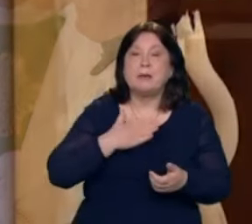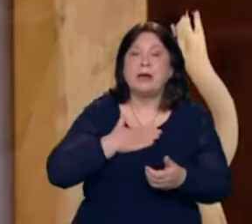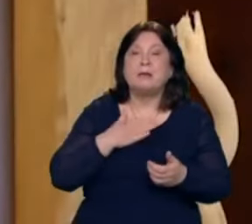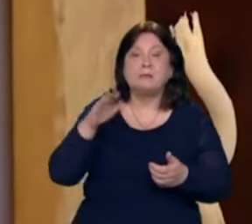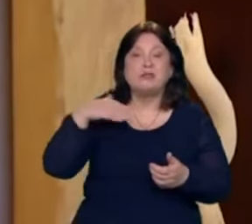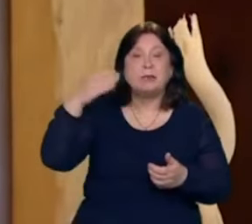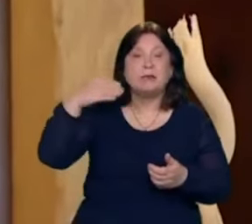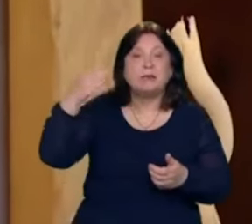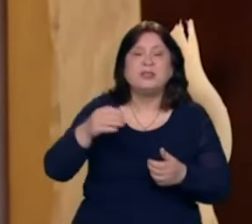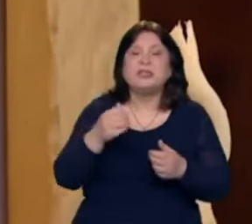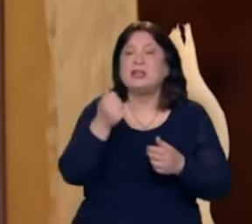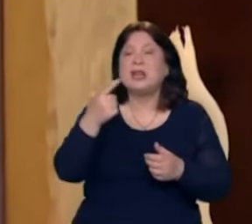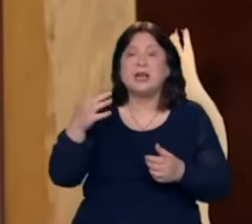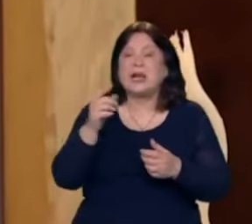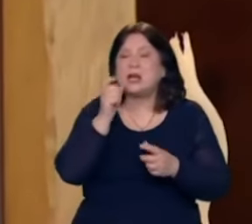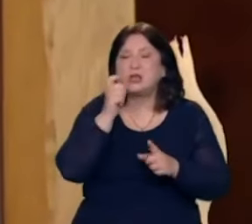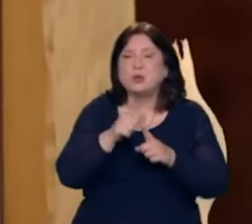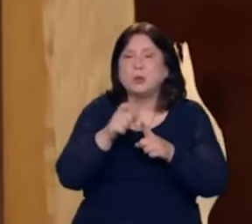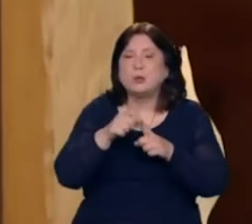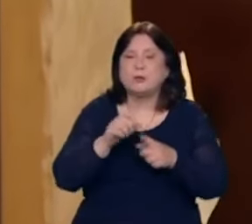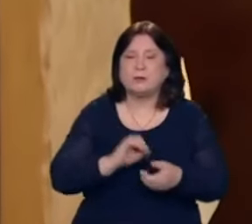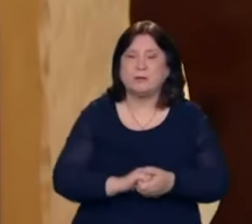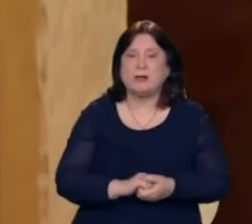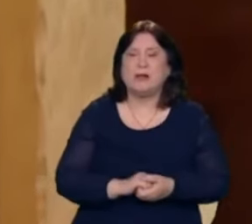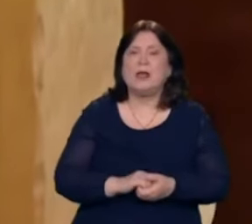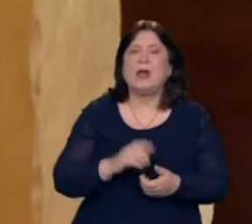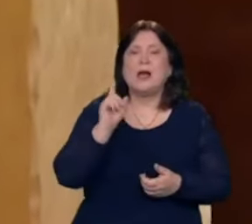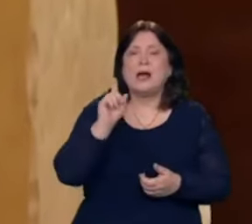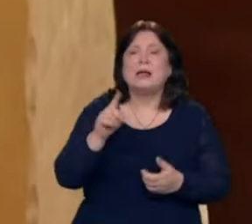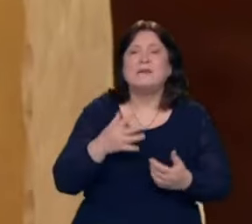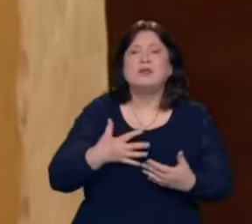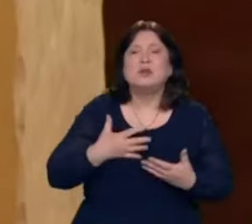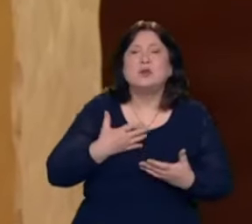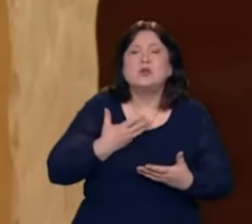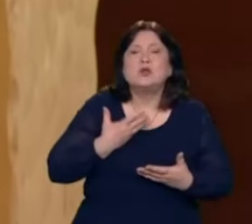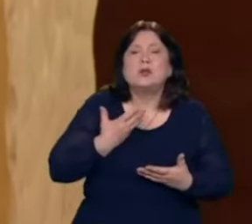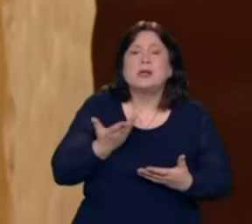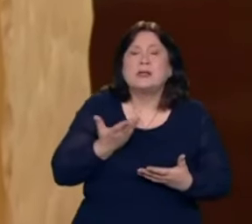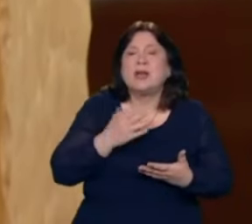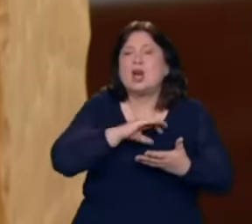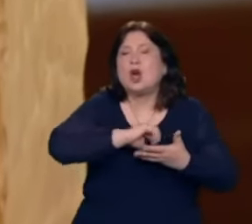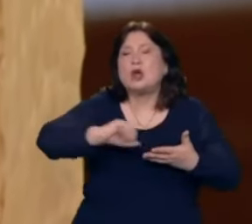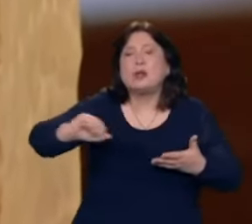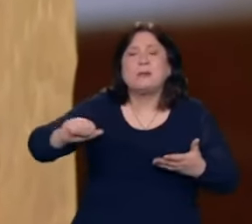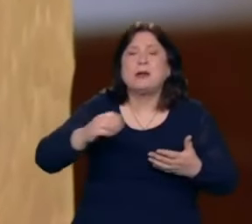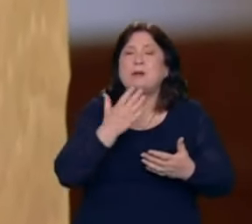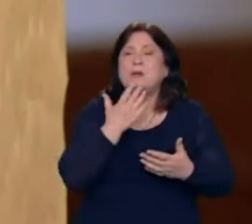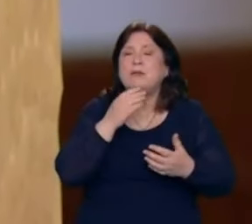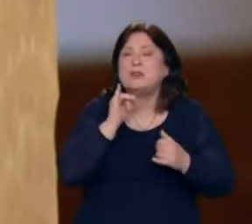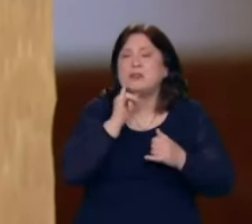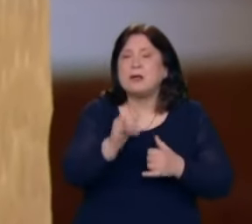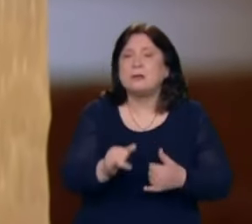chociaż kilka słów ale wzruszenie odebrało mu